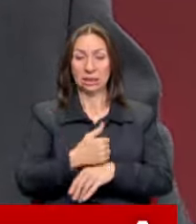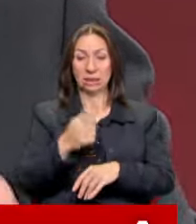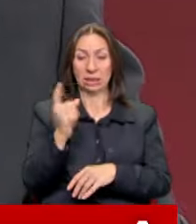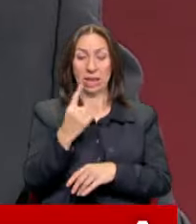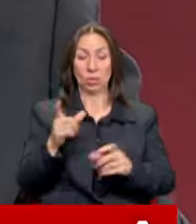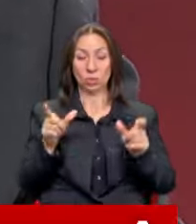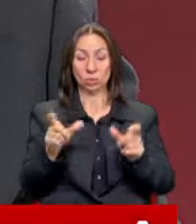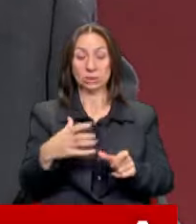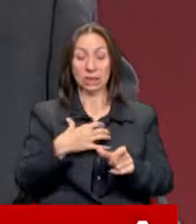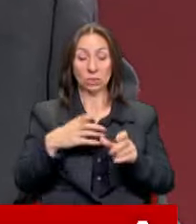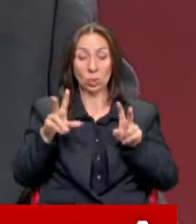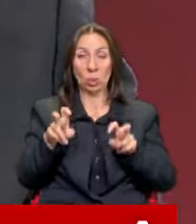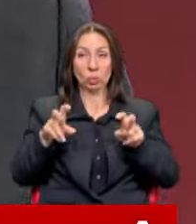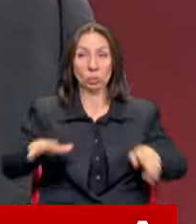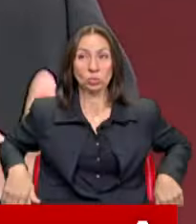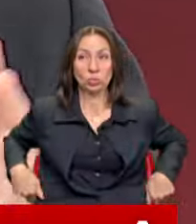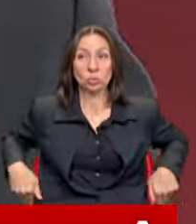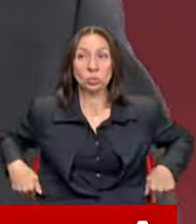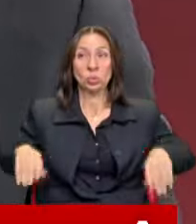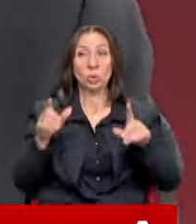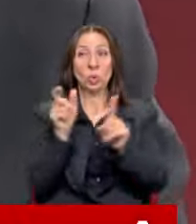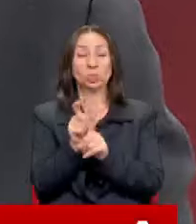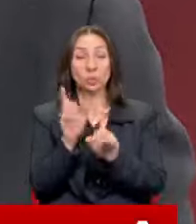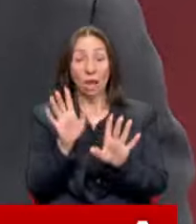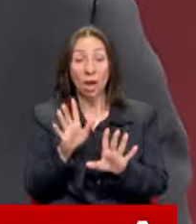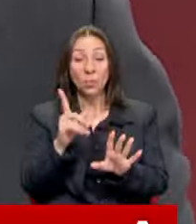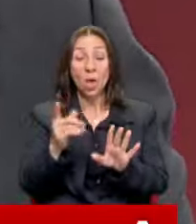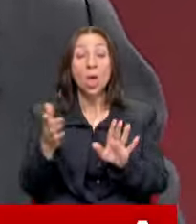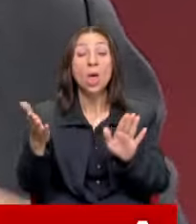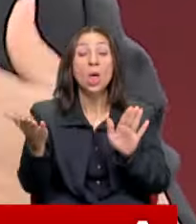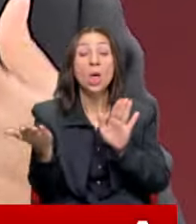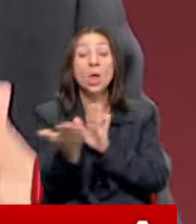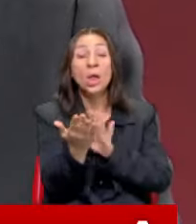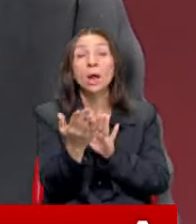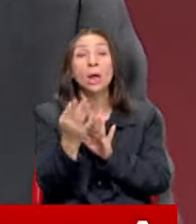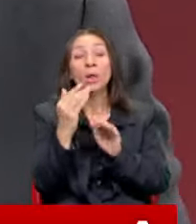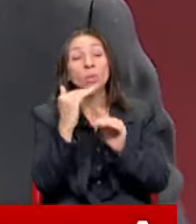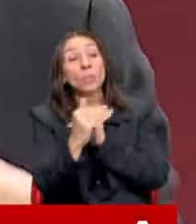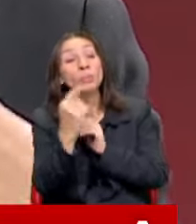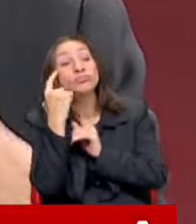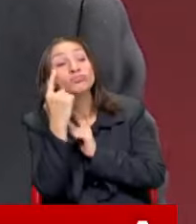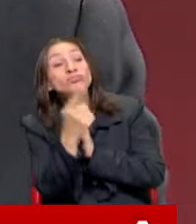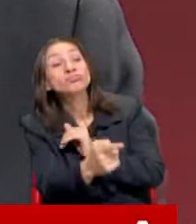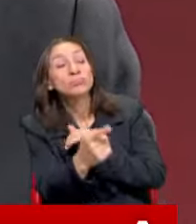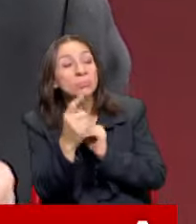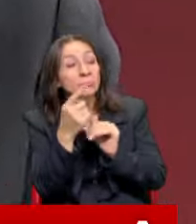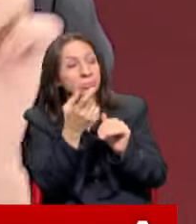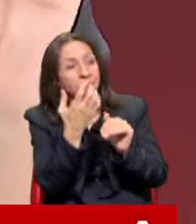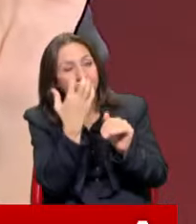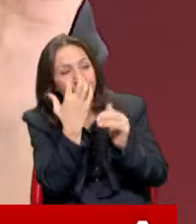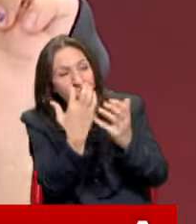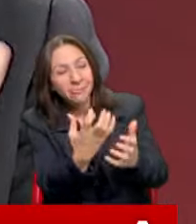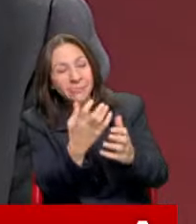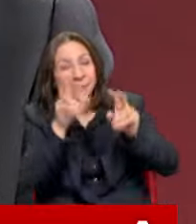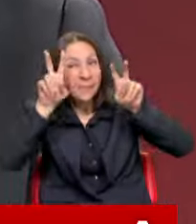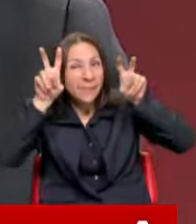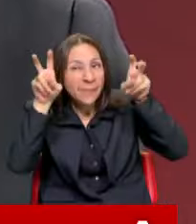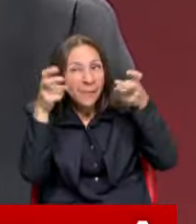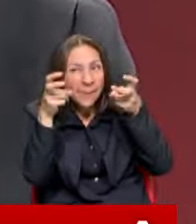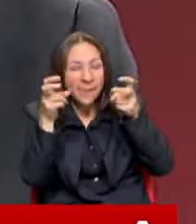korusunlar kendi koltuklarını korusunlar Bunun için de önlerine vatandaşı düşünen vat Aştan yana engel tırnak